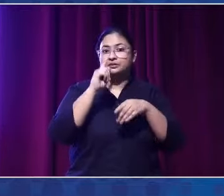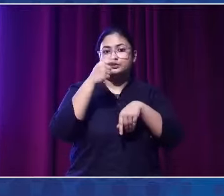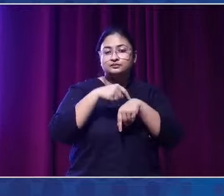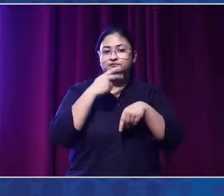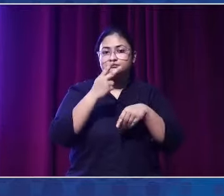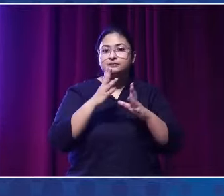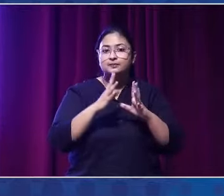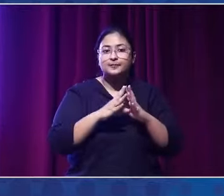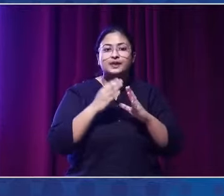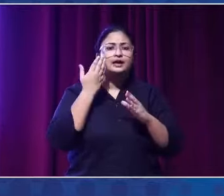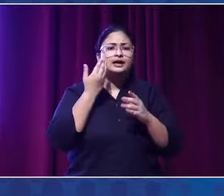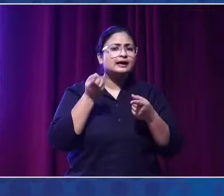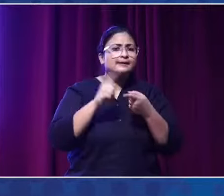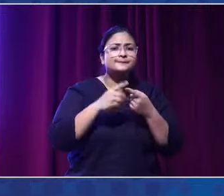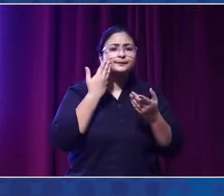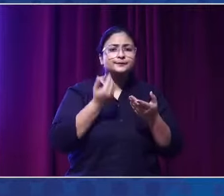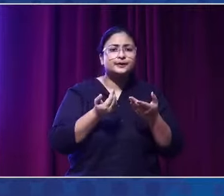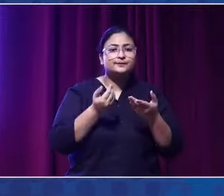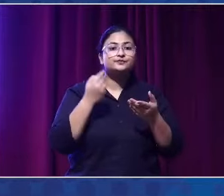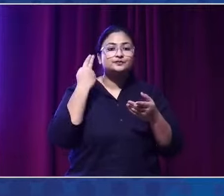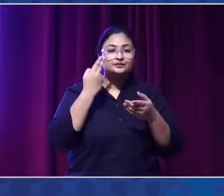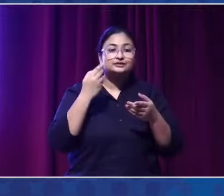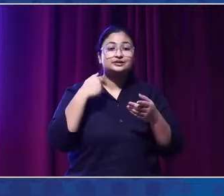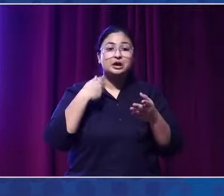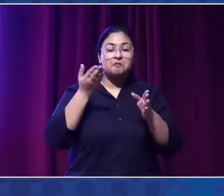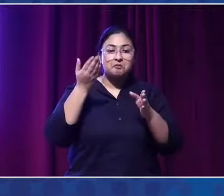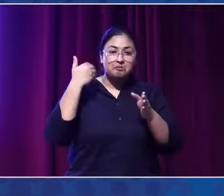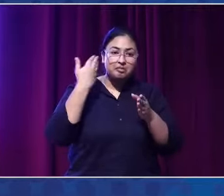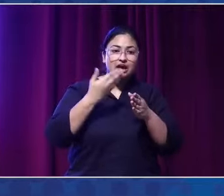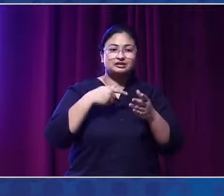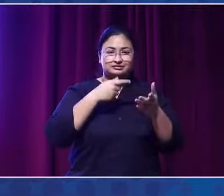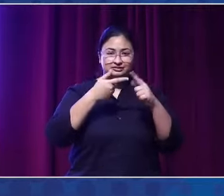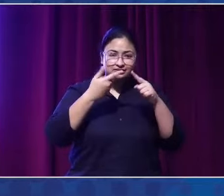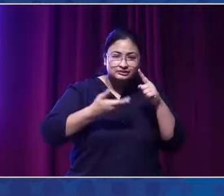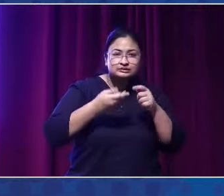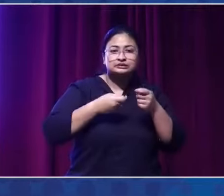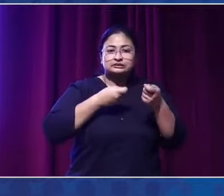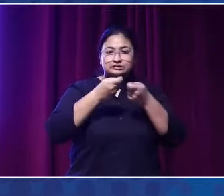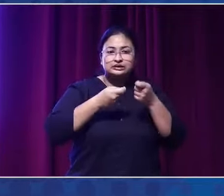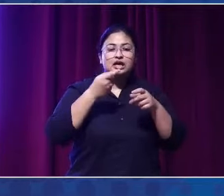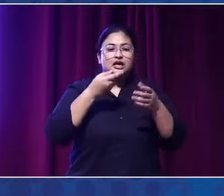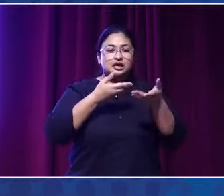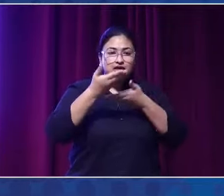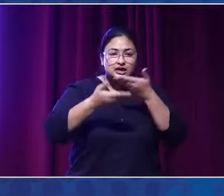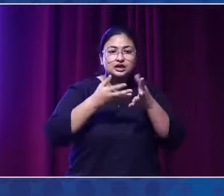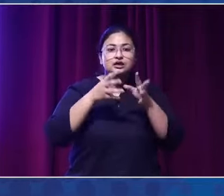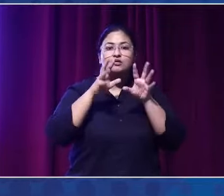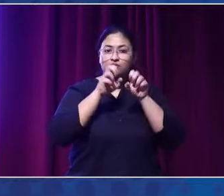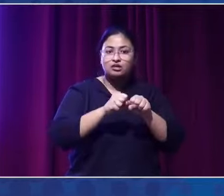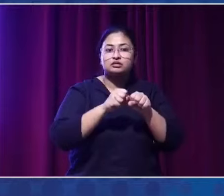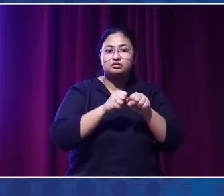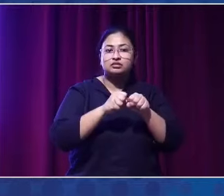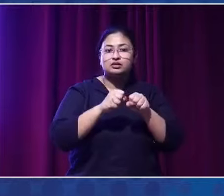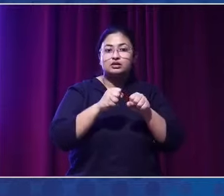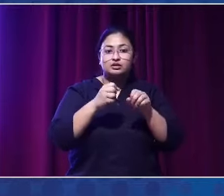हुआ. 1.5 साल से हम लोगों को ट्रेन कर रहे थे अपने कि अगर इस तरीके का जरा सा भी हो शुरू में केस करना शुरू में पकड़ना. डीएमसी एंड